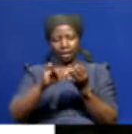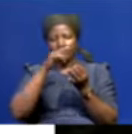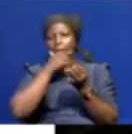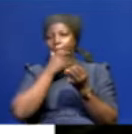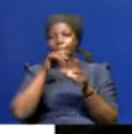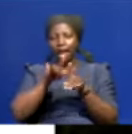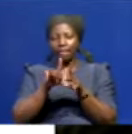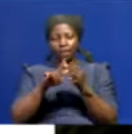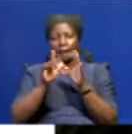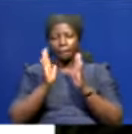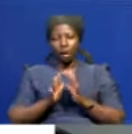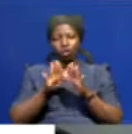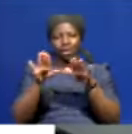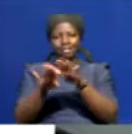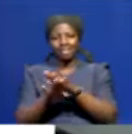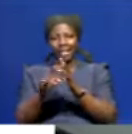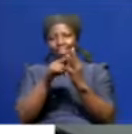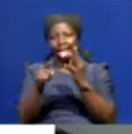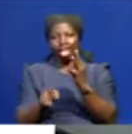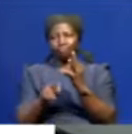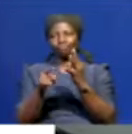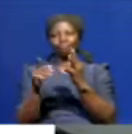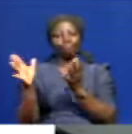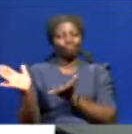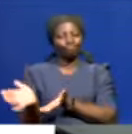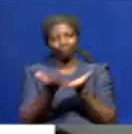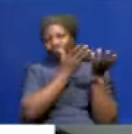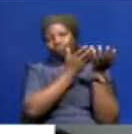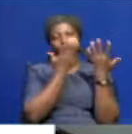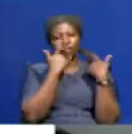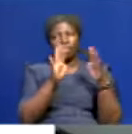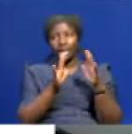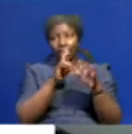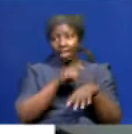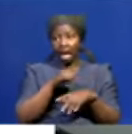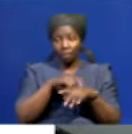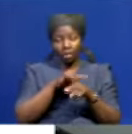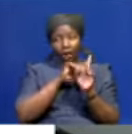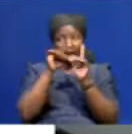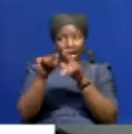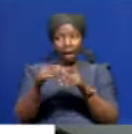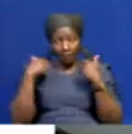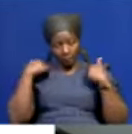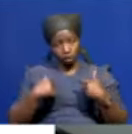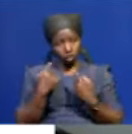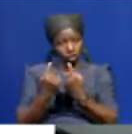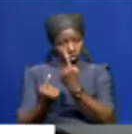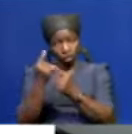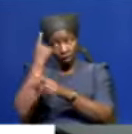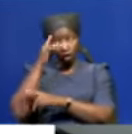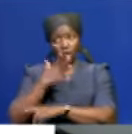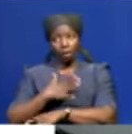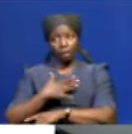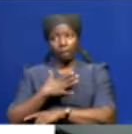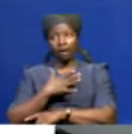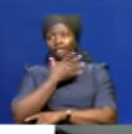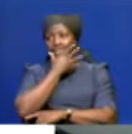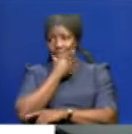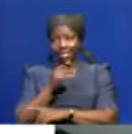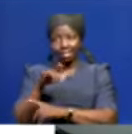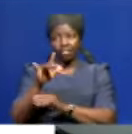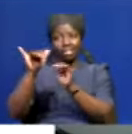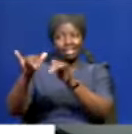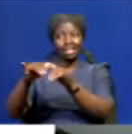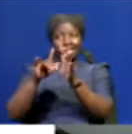assistant. Wakati walikuja mimi nilikuwa napika, napikia baba. Na baba alisida huko na lobby women.